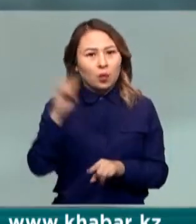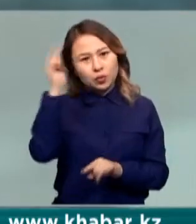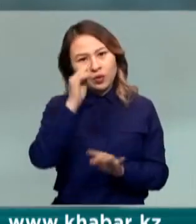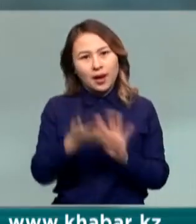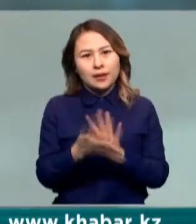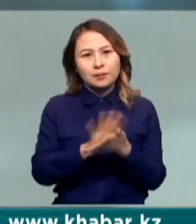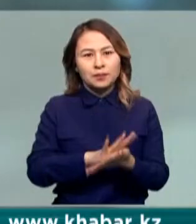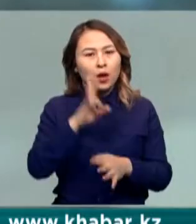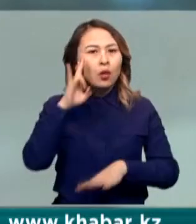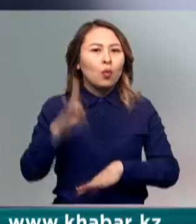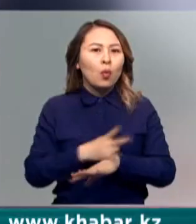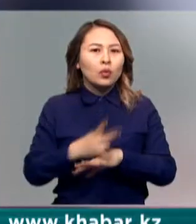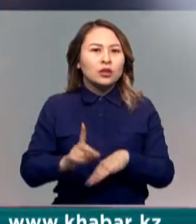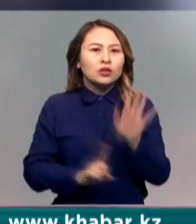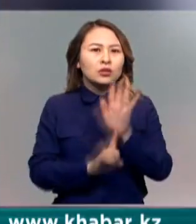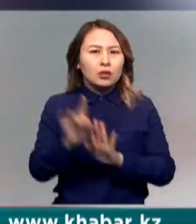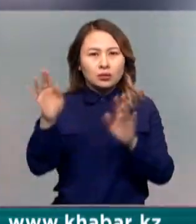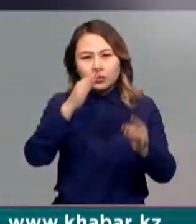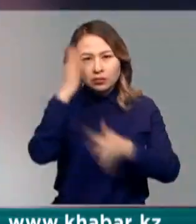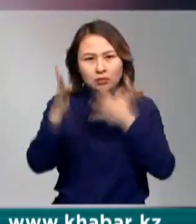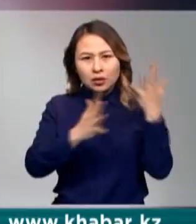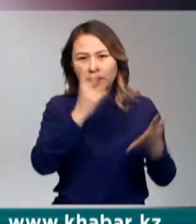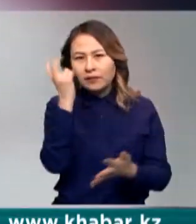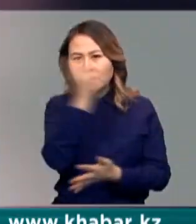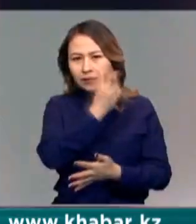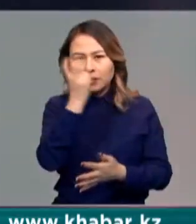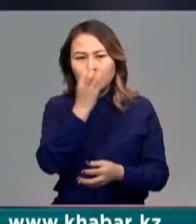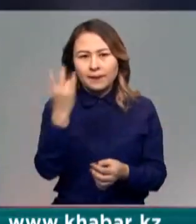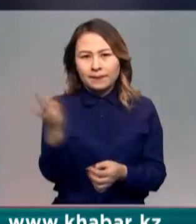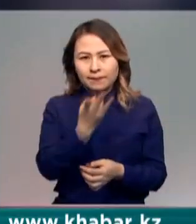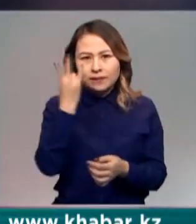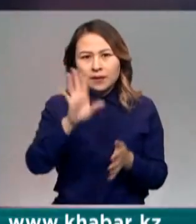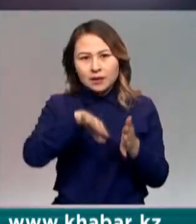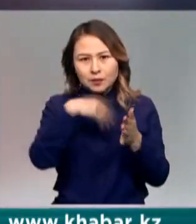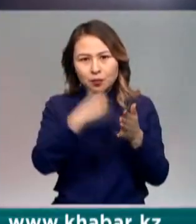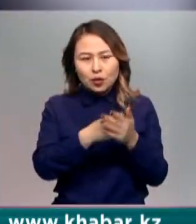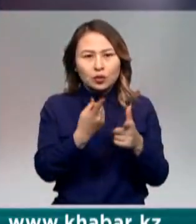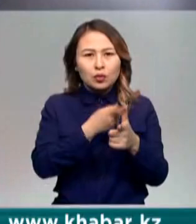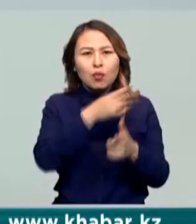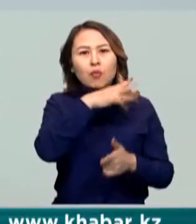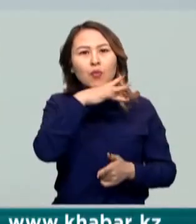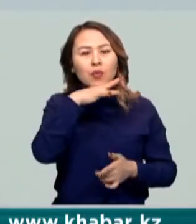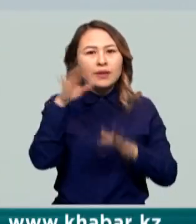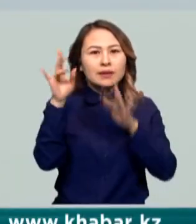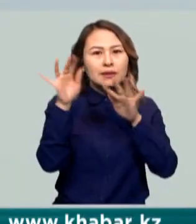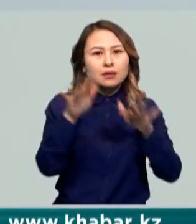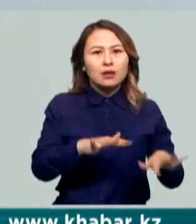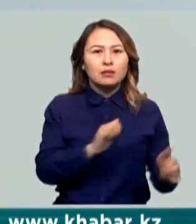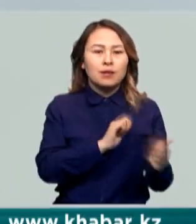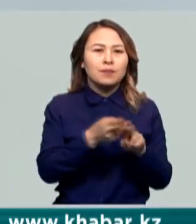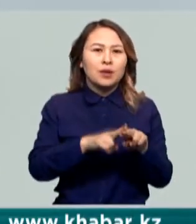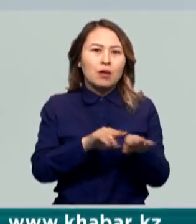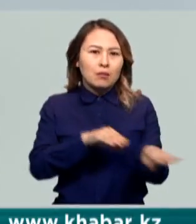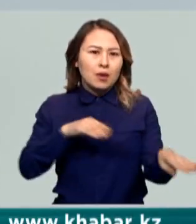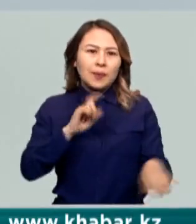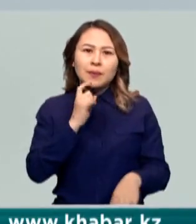босатылған. Түнде басталған ат құлағы көрінбейтін ақ түтек оран әлі де сейілмей тұр. Күре жолдың көп бөлігін қар басып қатынас қиындады.